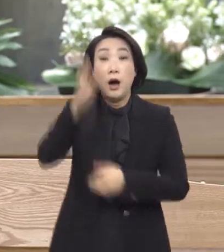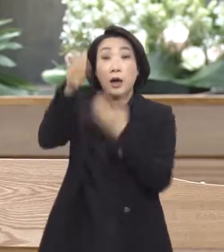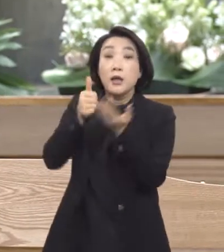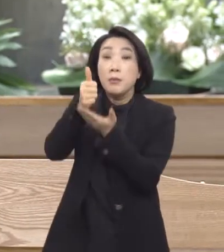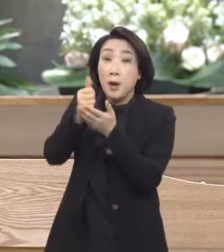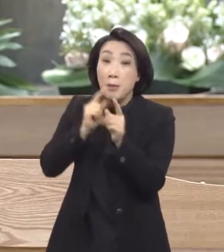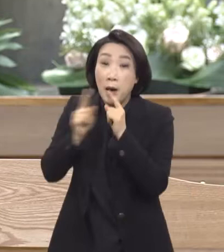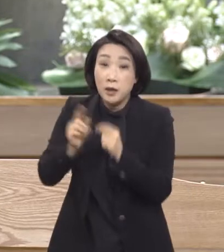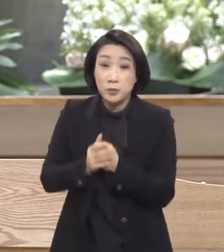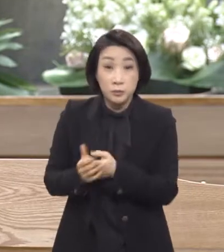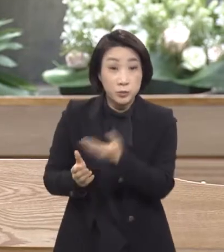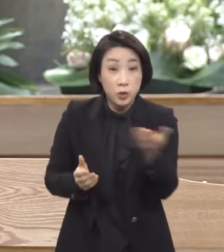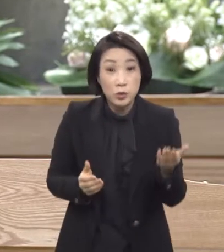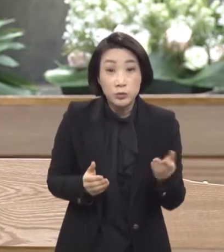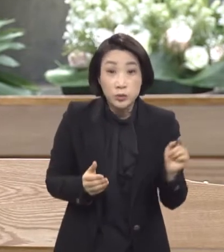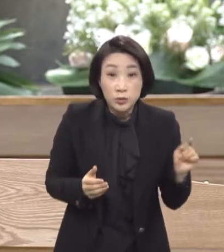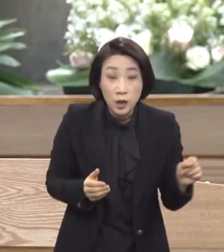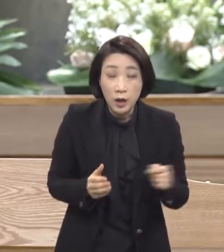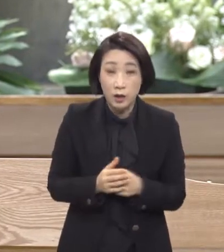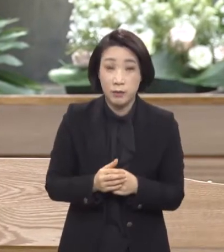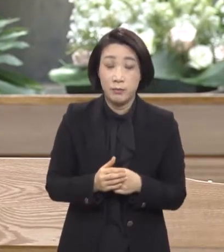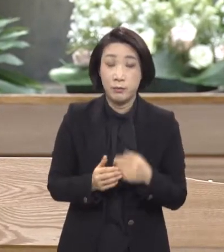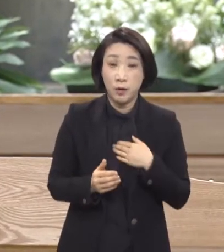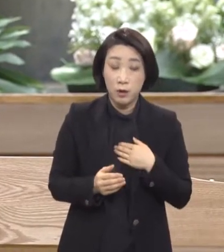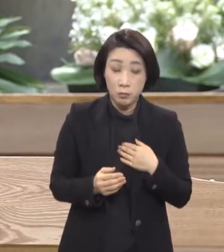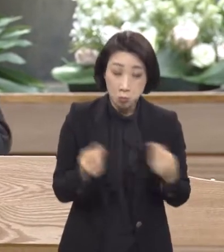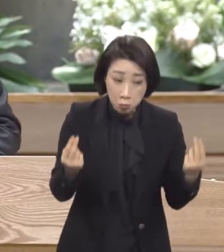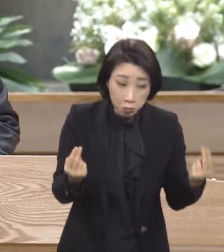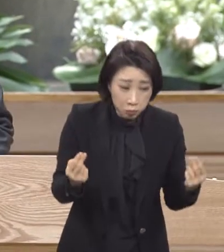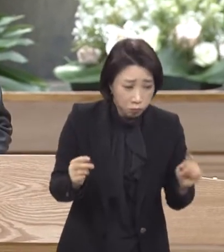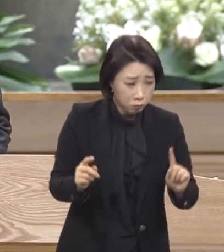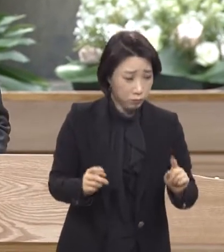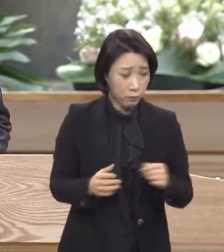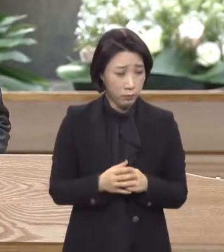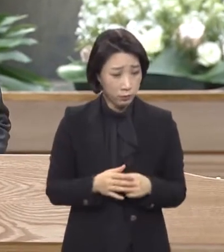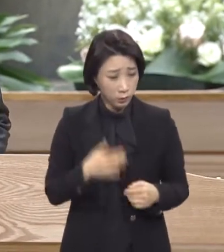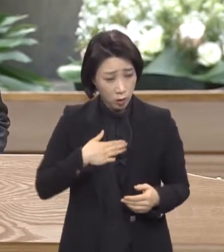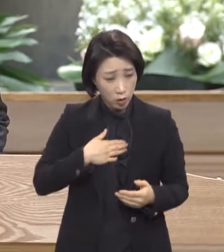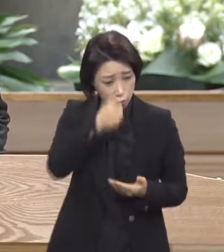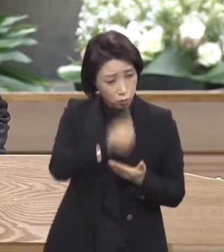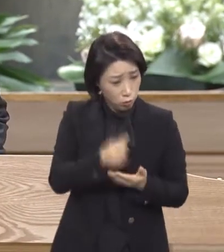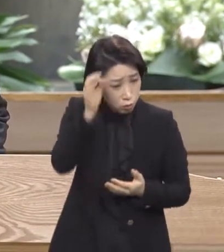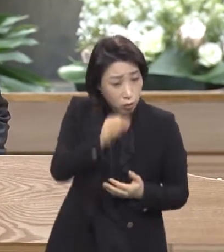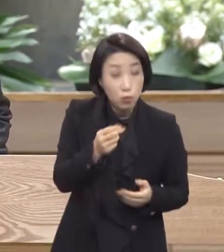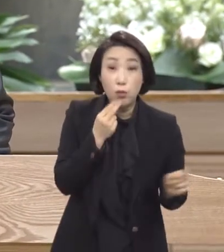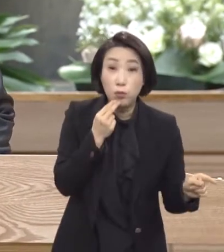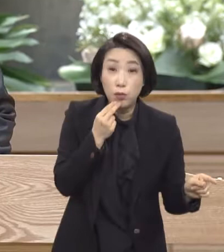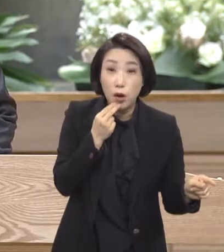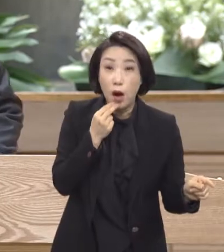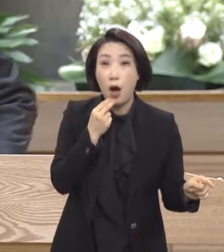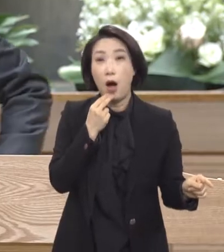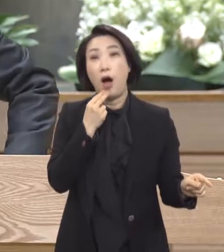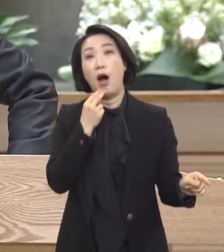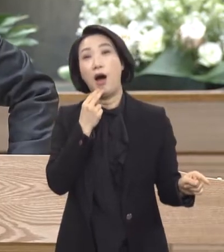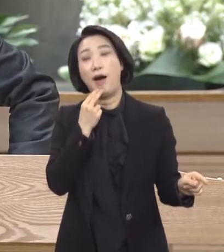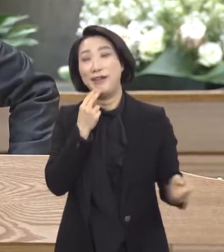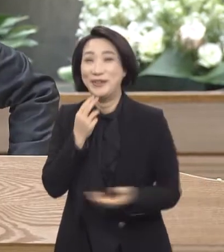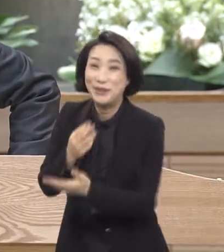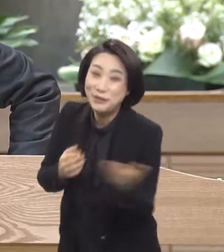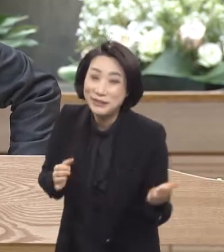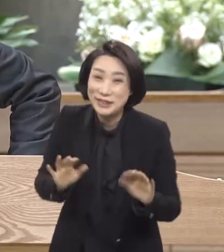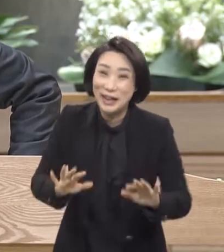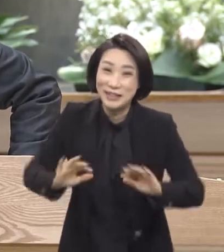하나님의 말씀을 놓고 자격을 견주해봐도 죄를 찾을 수 없다. 세상에서